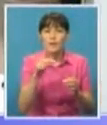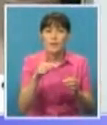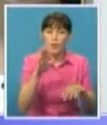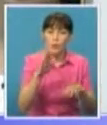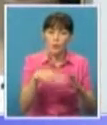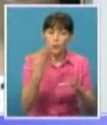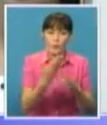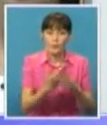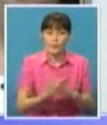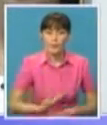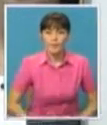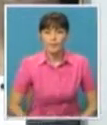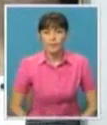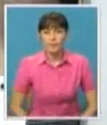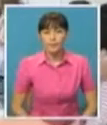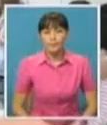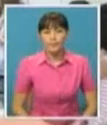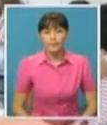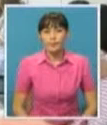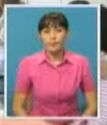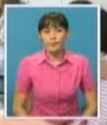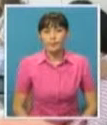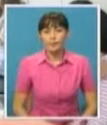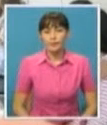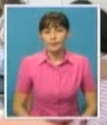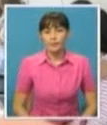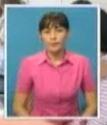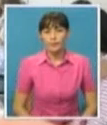де қорғалмаңыз. Гүлсанат Қалмырзақызы, Әли Мәлік, Гүлмаржан Молдадос, оңтүстік ақпарат.